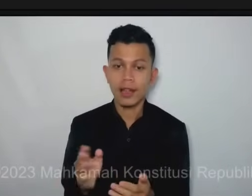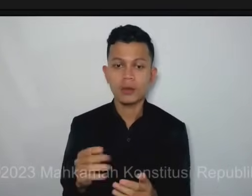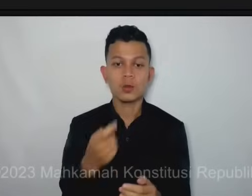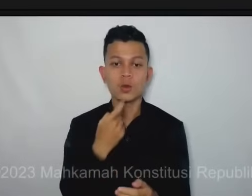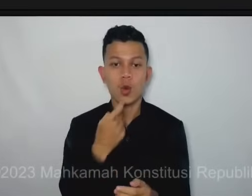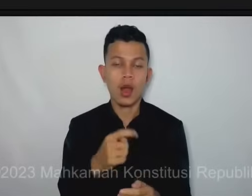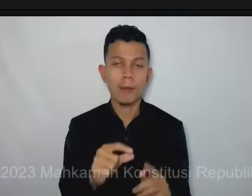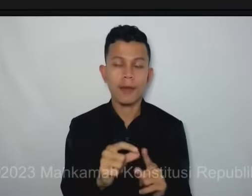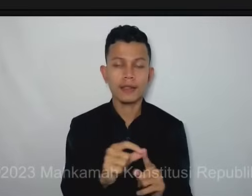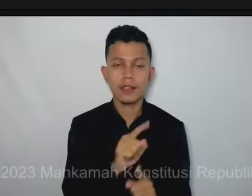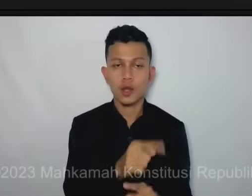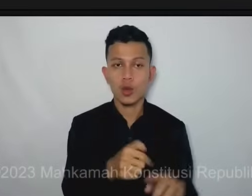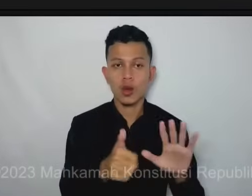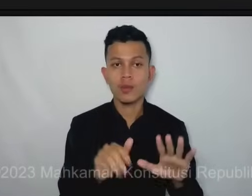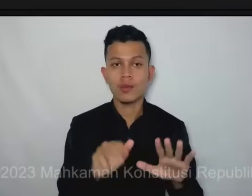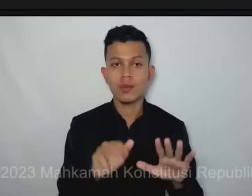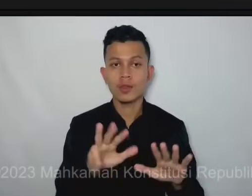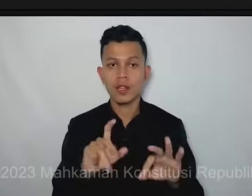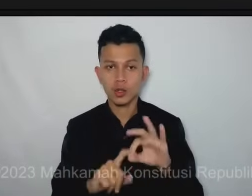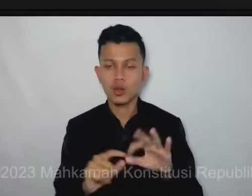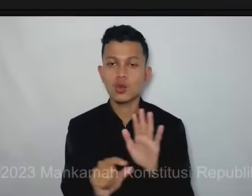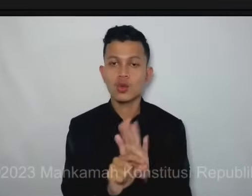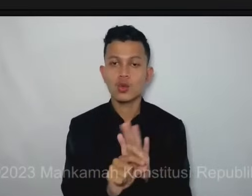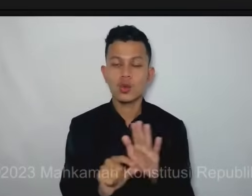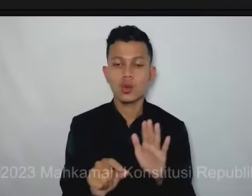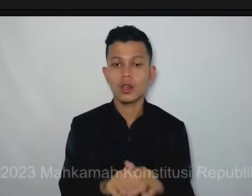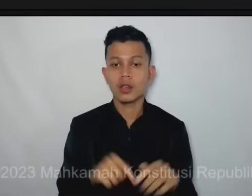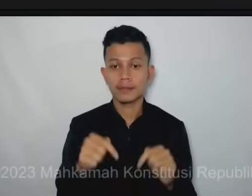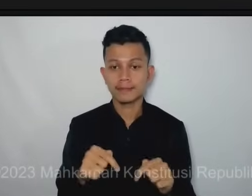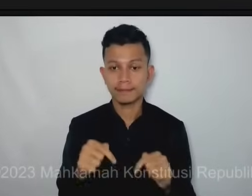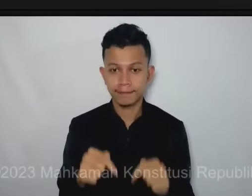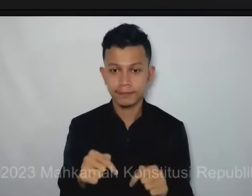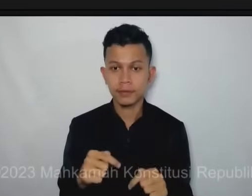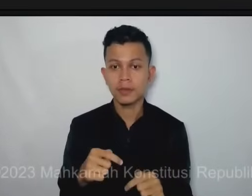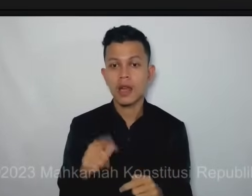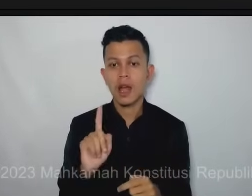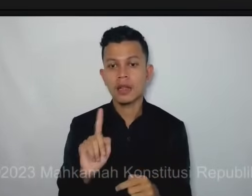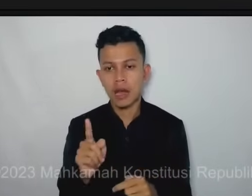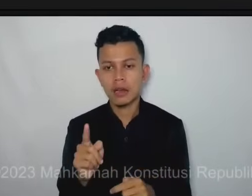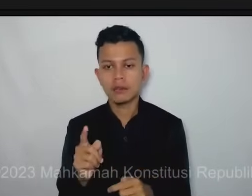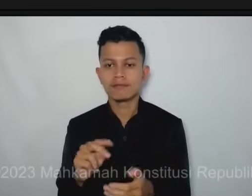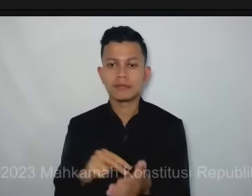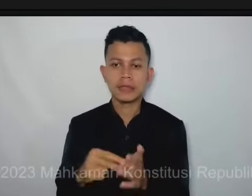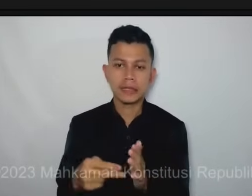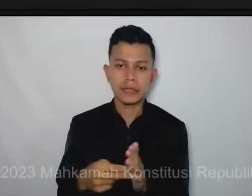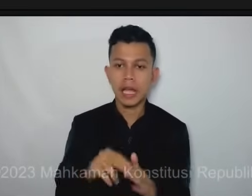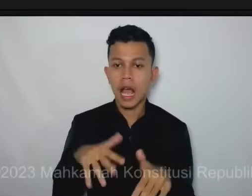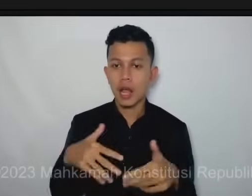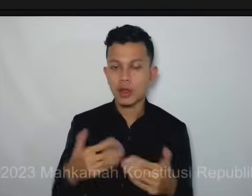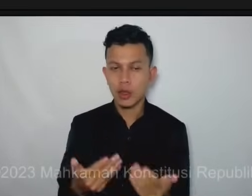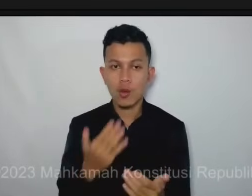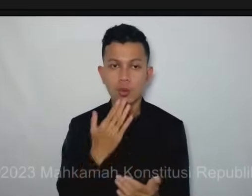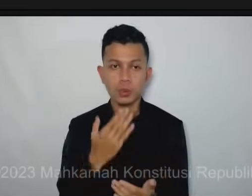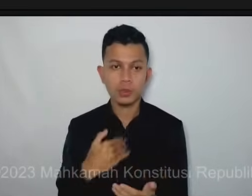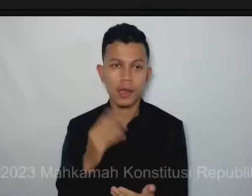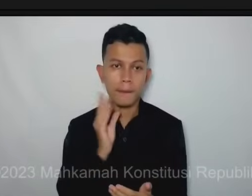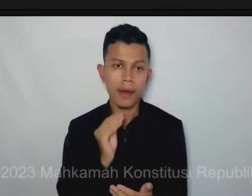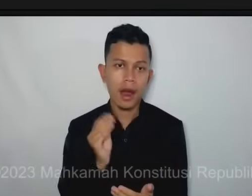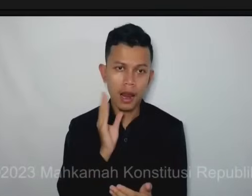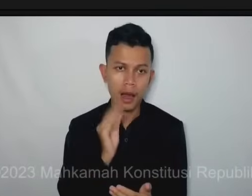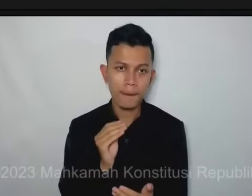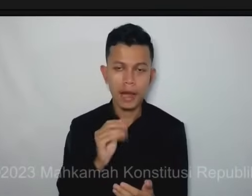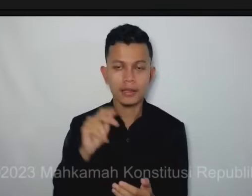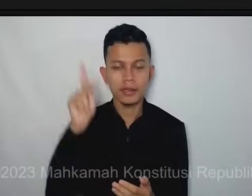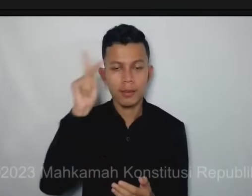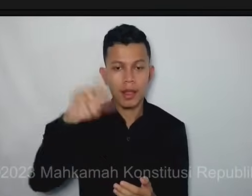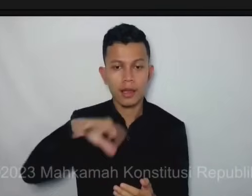pasal 169 huruf q undang-undang Aqua berupa pemaknaan atau berpengalaman sebagai kepala